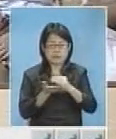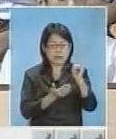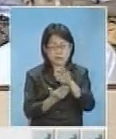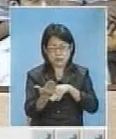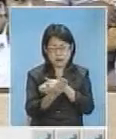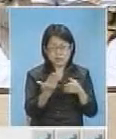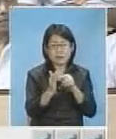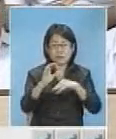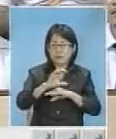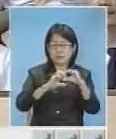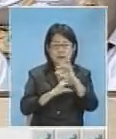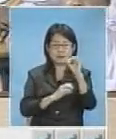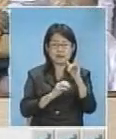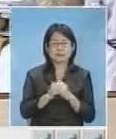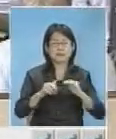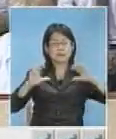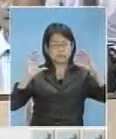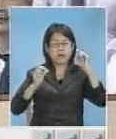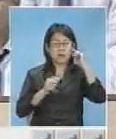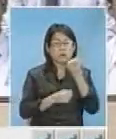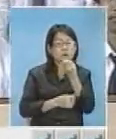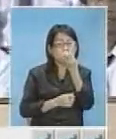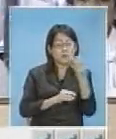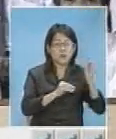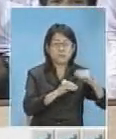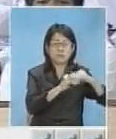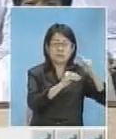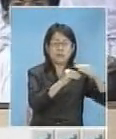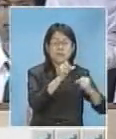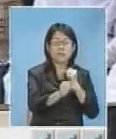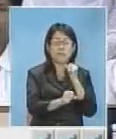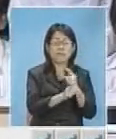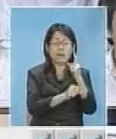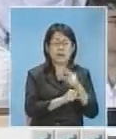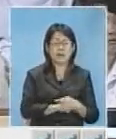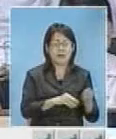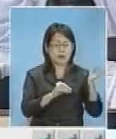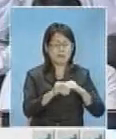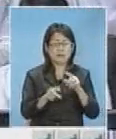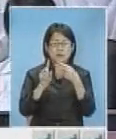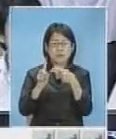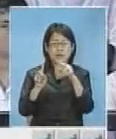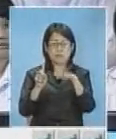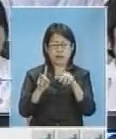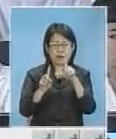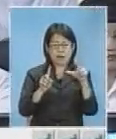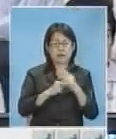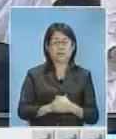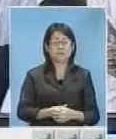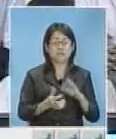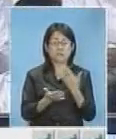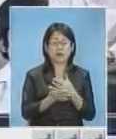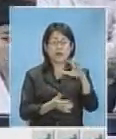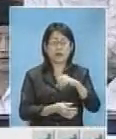แต่อย่างใดจะทำให้รัฐบาลมีภาระดอกเบี้ยเพิ่มขึ้นอีกถึงปีละประมาณ 15,000 ล้านบาทซึ่งก็เป็นเงินภา